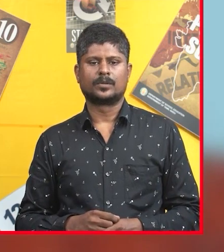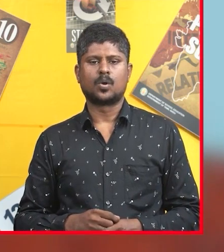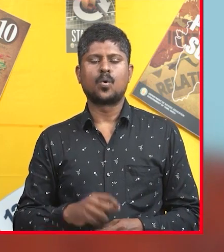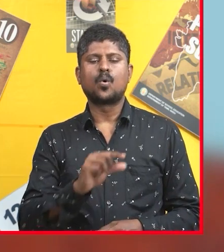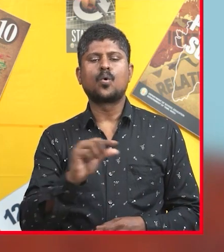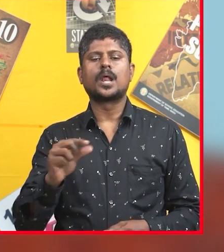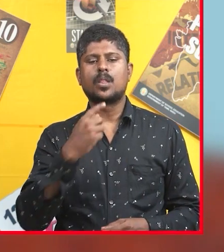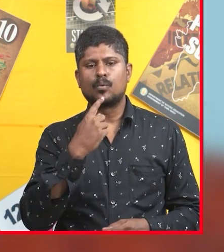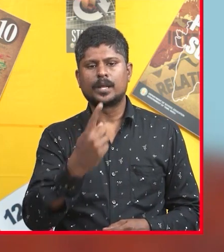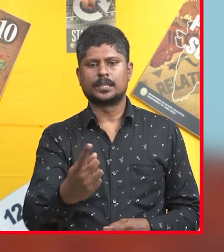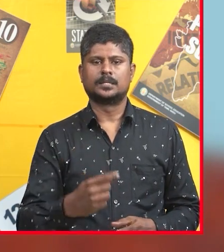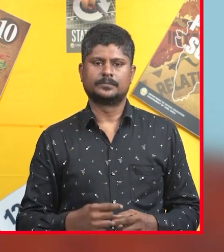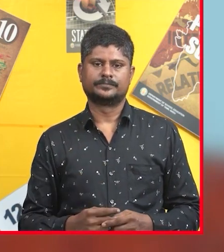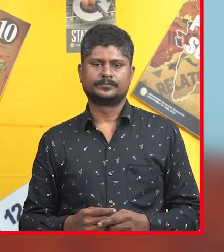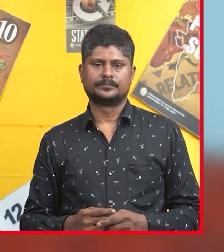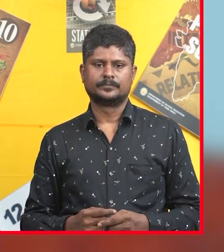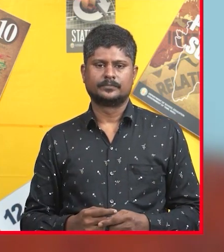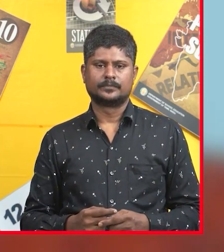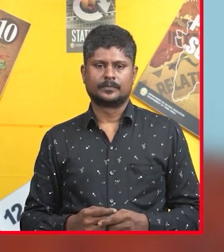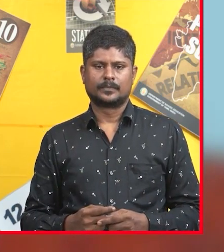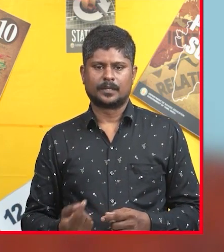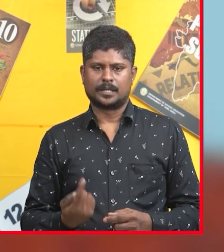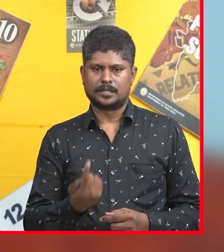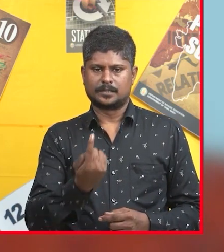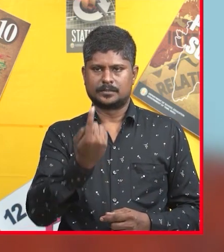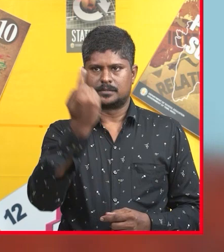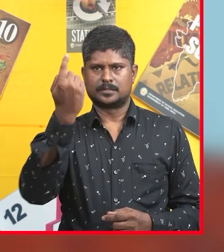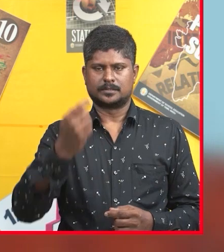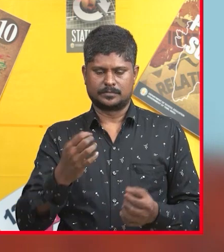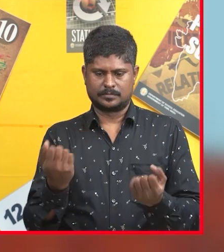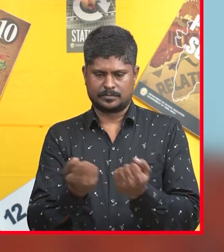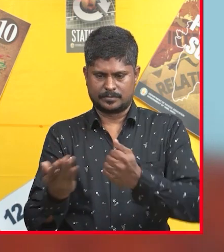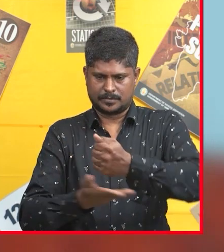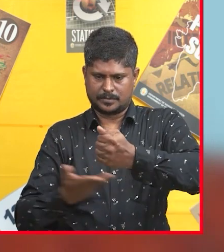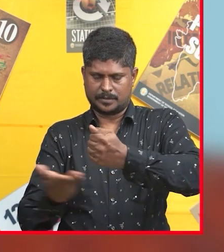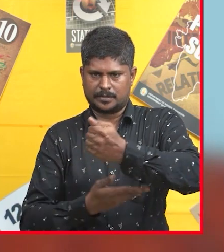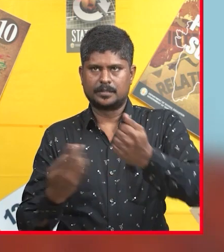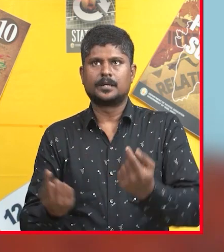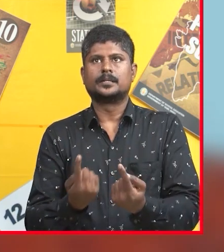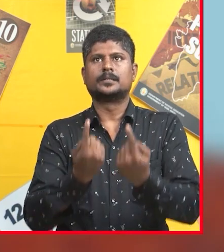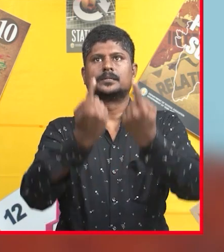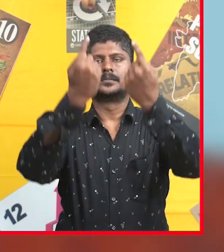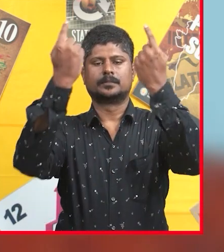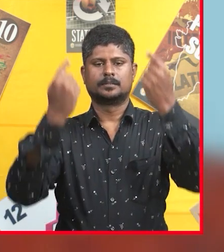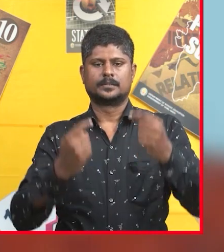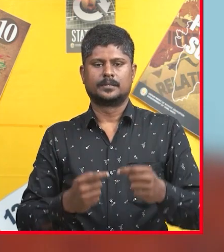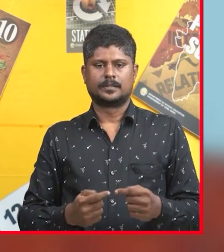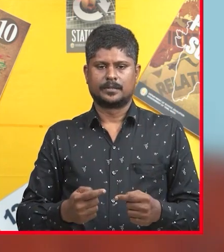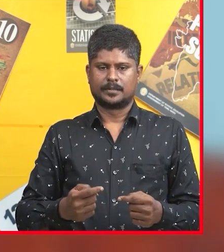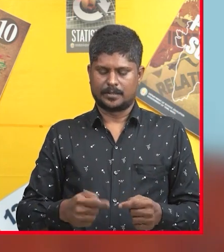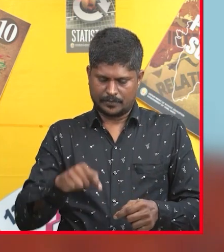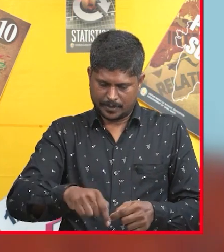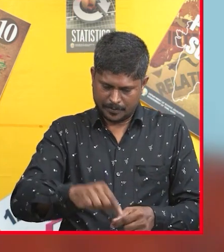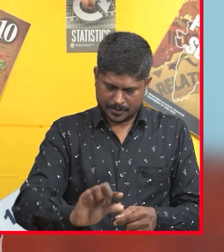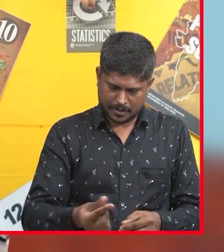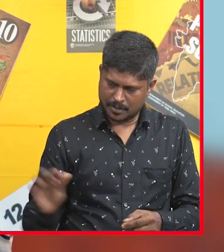உணங்கு அப்படின்னா கதிர், வளைந்து காணப்படக்கூடிய கதிர். விதைத்திணை, விதைப்பதற்காக